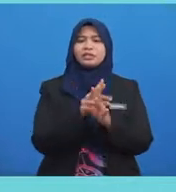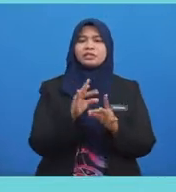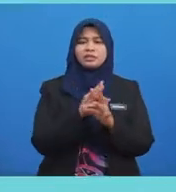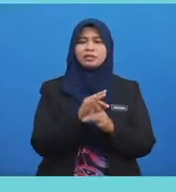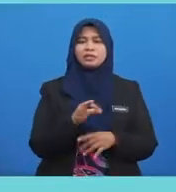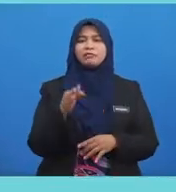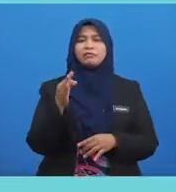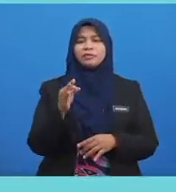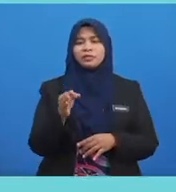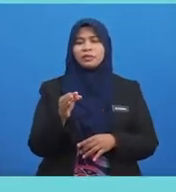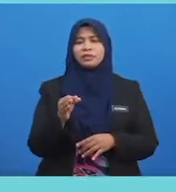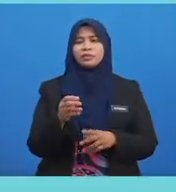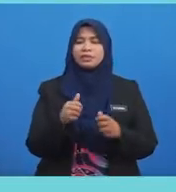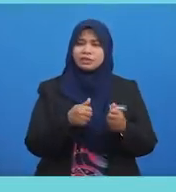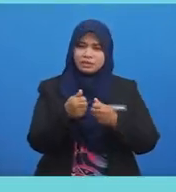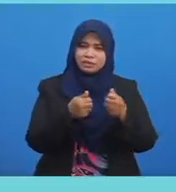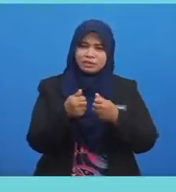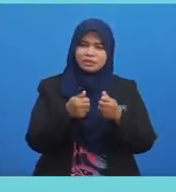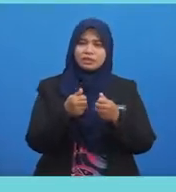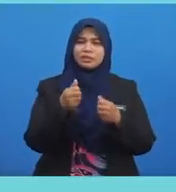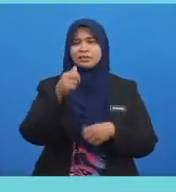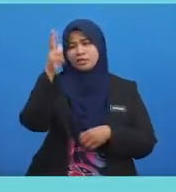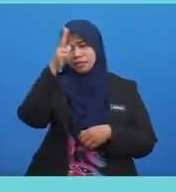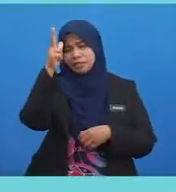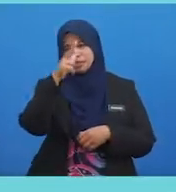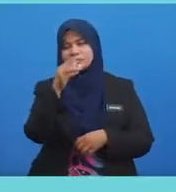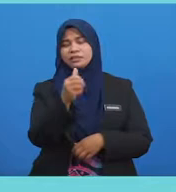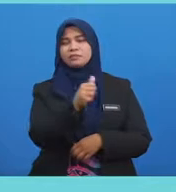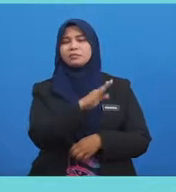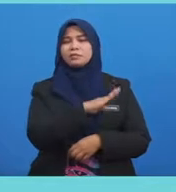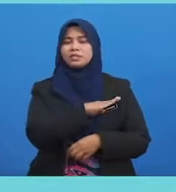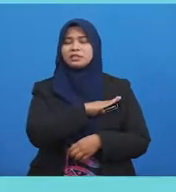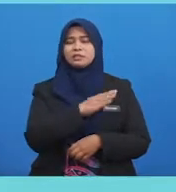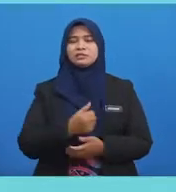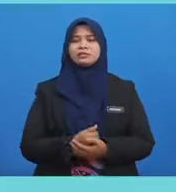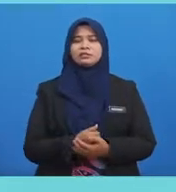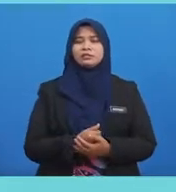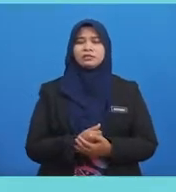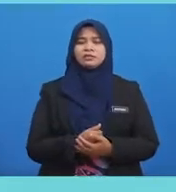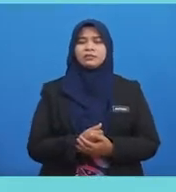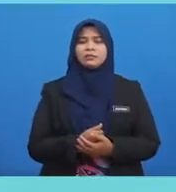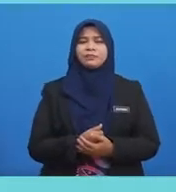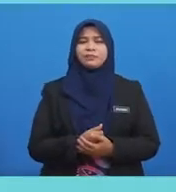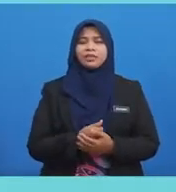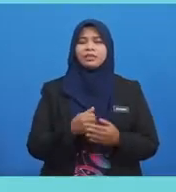Sarawak. Faktor kedua, desakan kerajaan British. Mari murid-murid, kita lihat